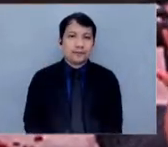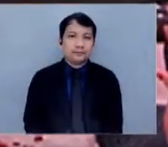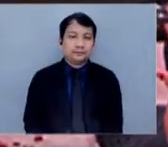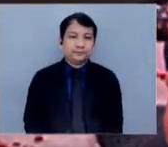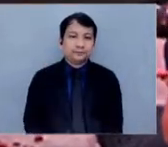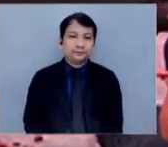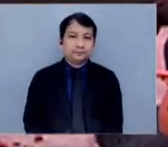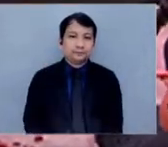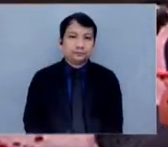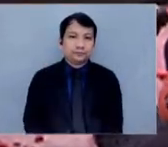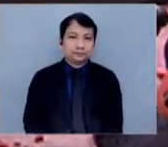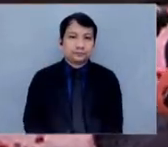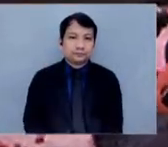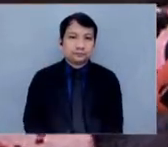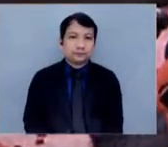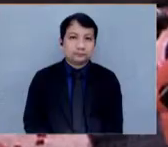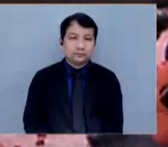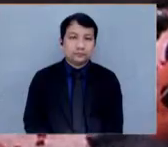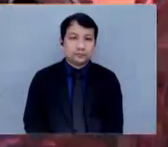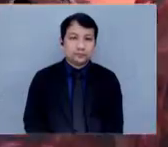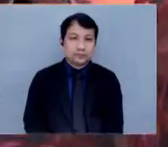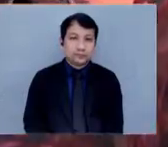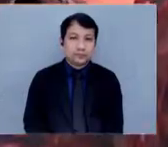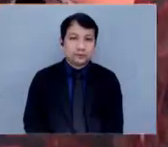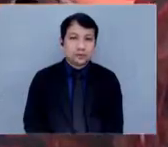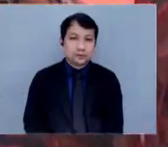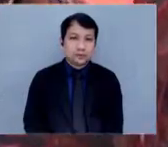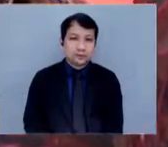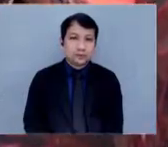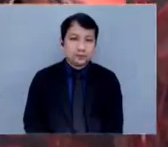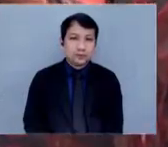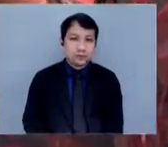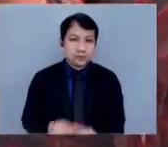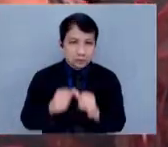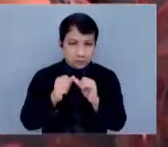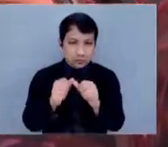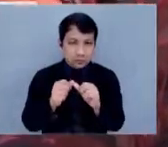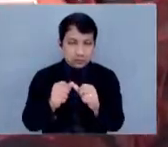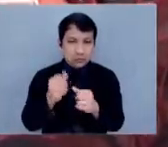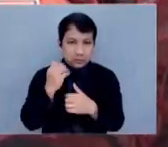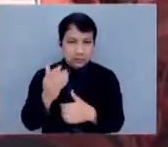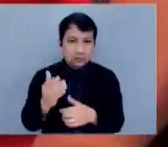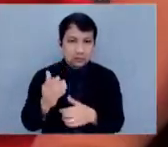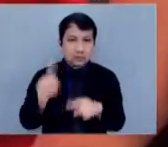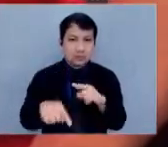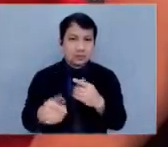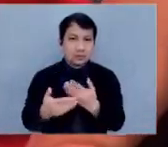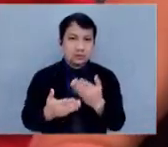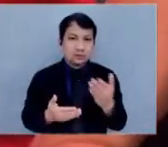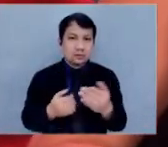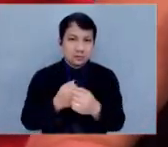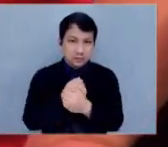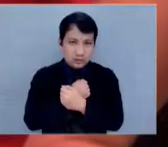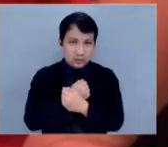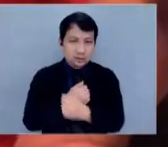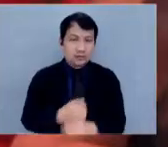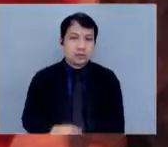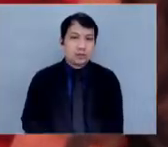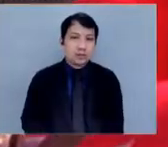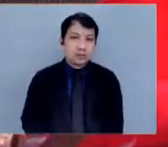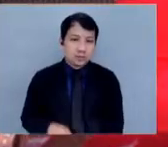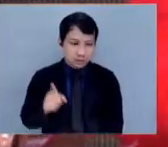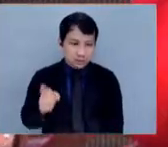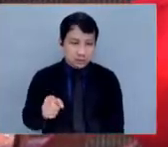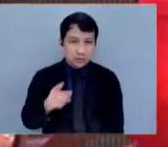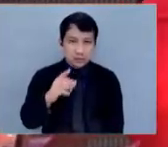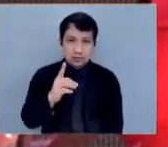No dry eyes sa finale press con ng hit kapatid serye na Can't Buy Me Love. Mula sa lead stars as in a Donnie